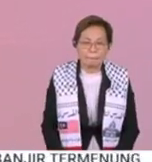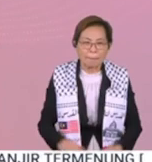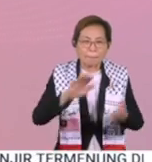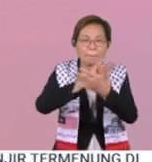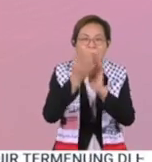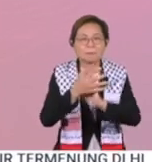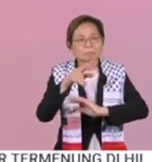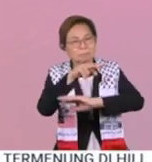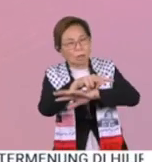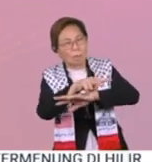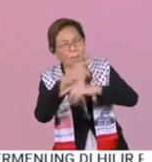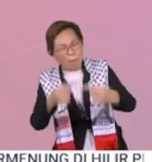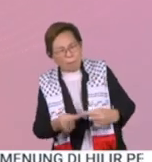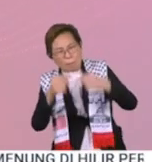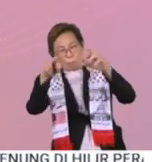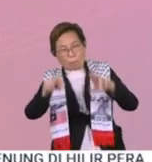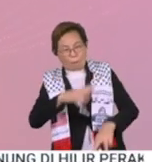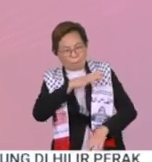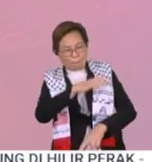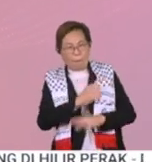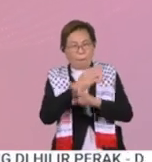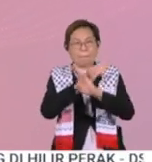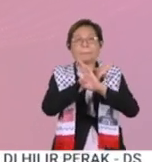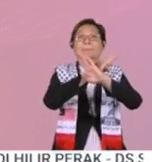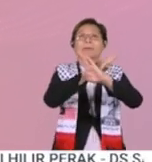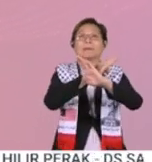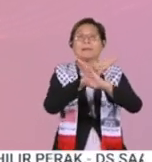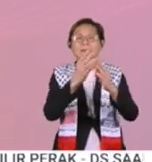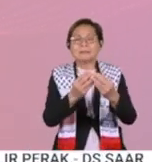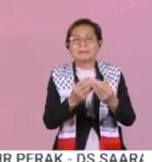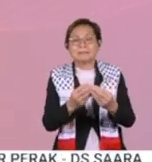Menjadi saksi perjuangan rakyat Palestin membela tanah air.